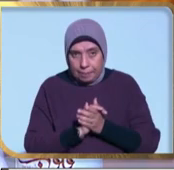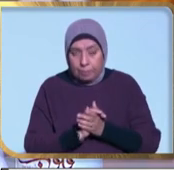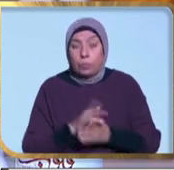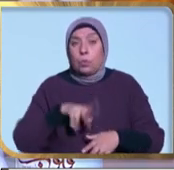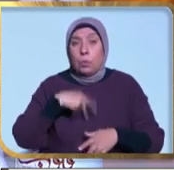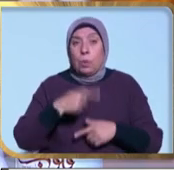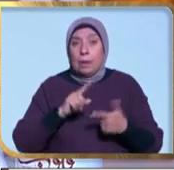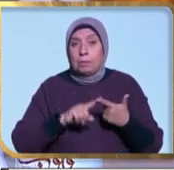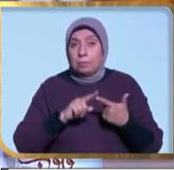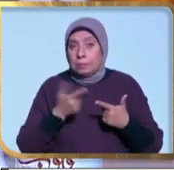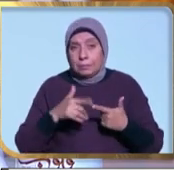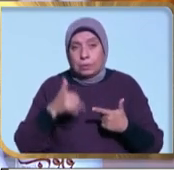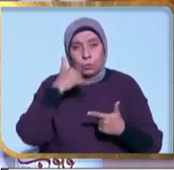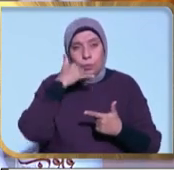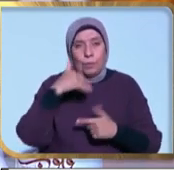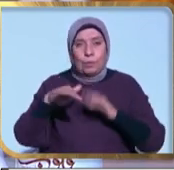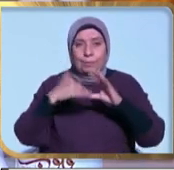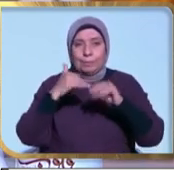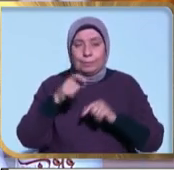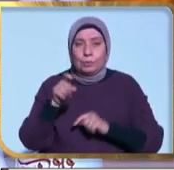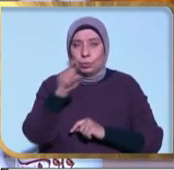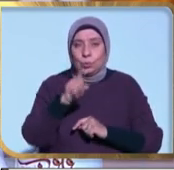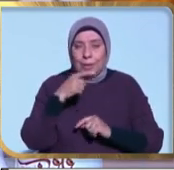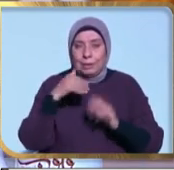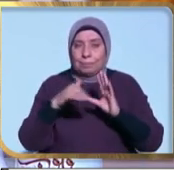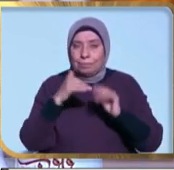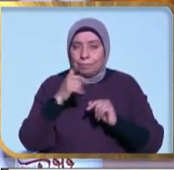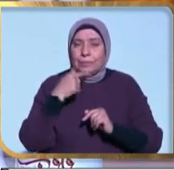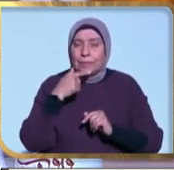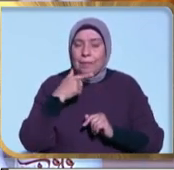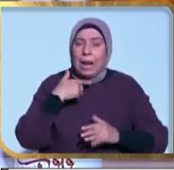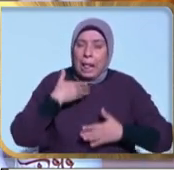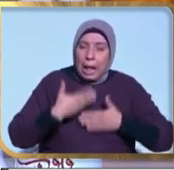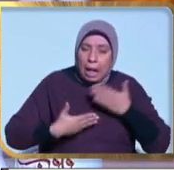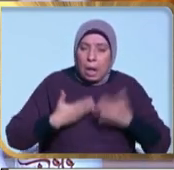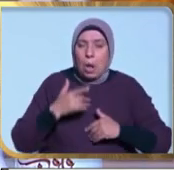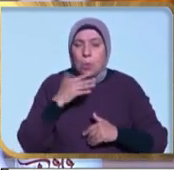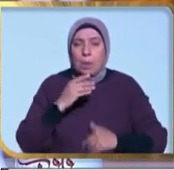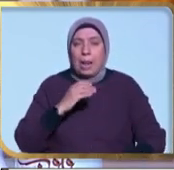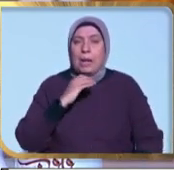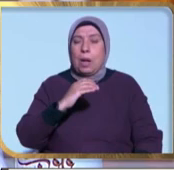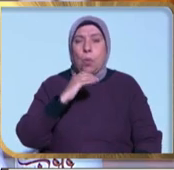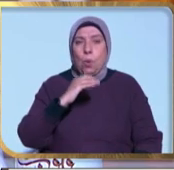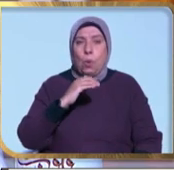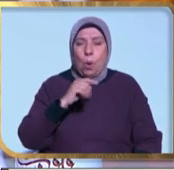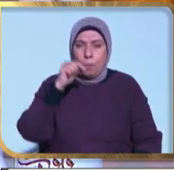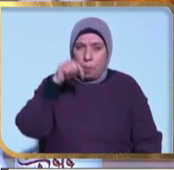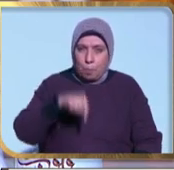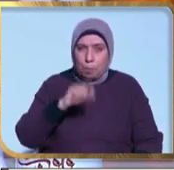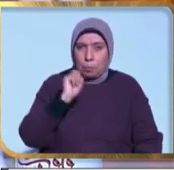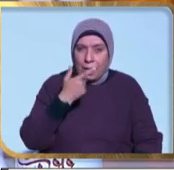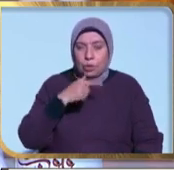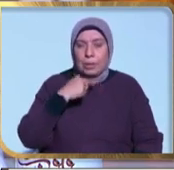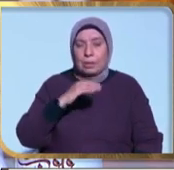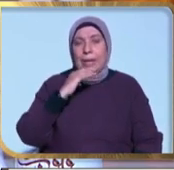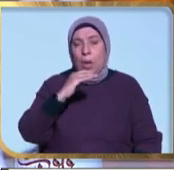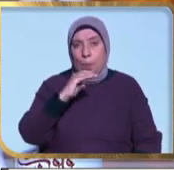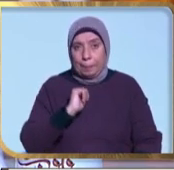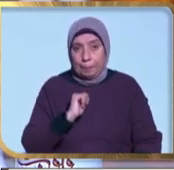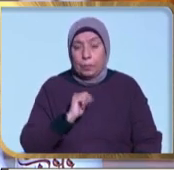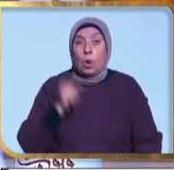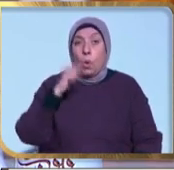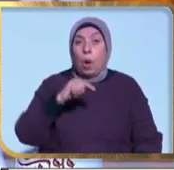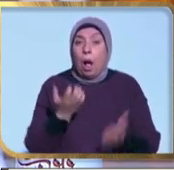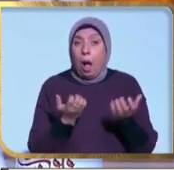اسئله حضراتكم على الهواء جاهدين يعني قدر الطاقه بنحاول نجاوب على اغلبها في ذات الحلقه ويوم